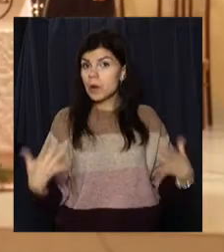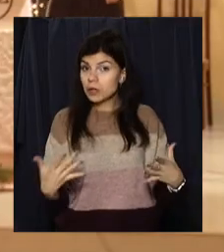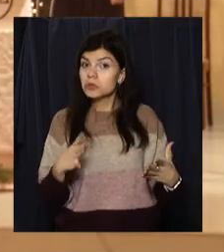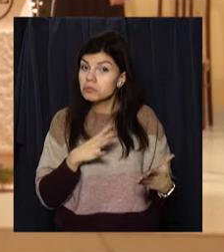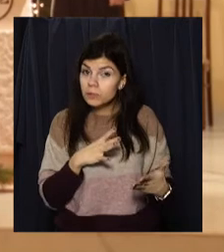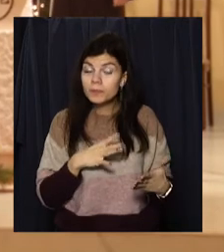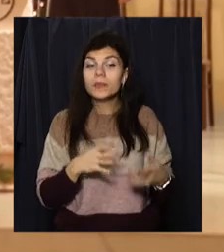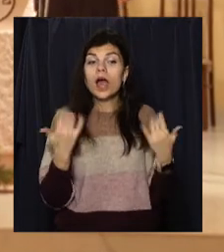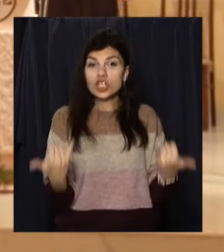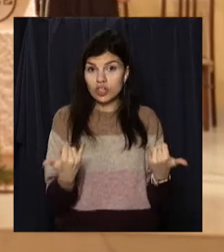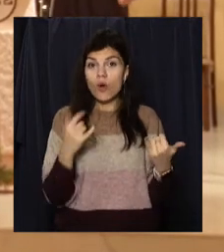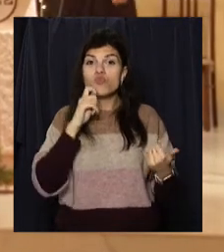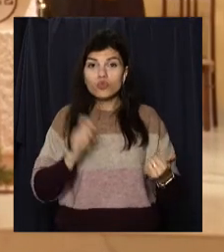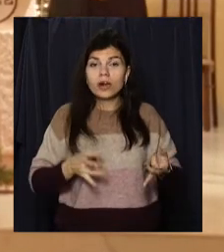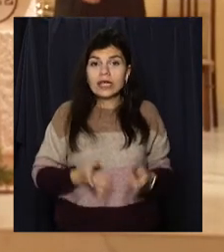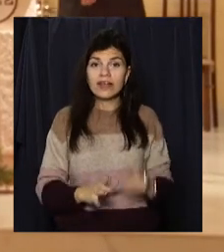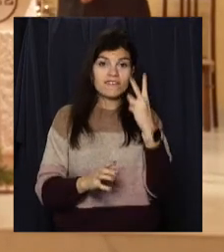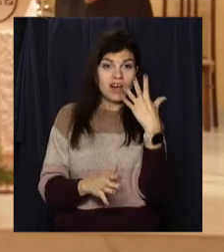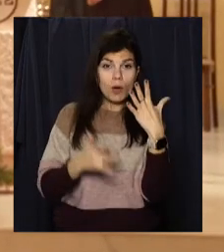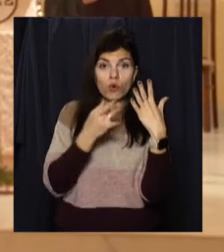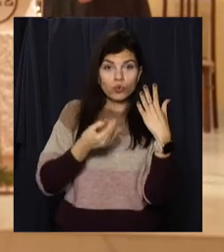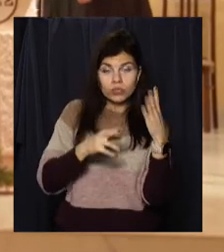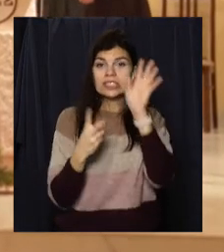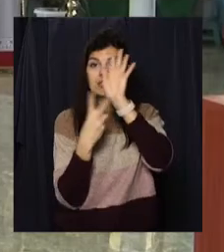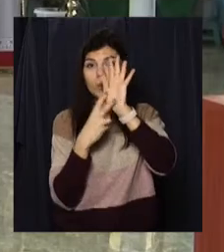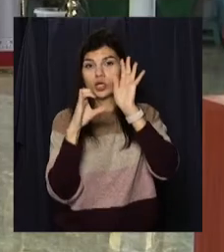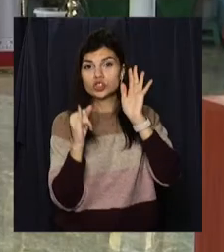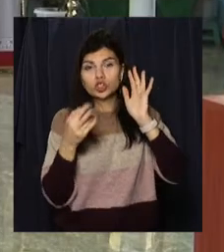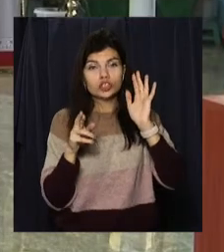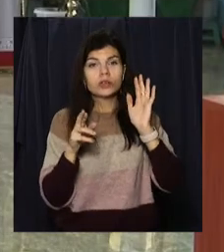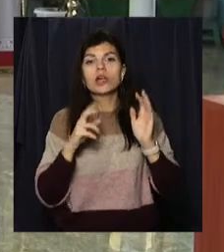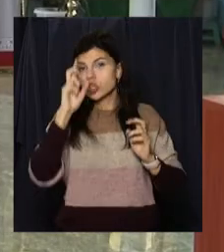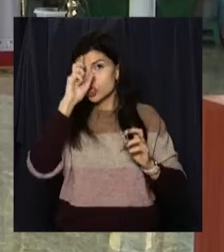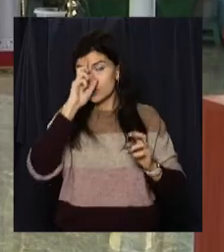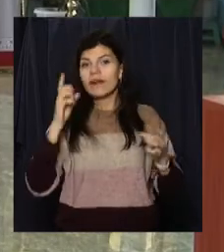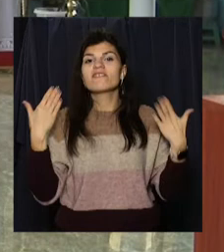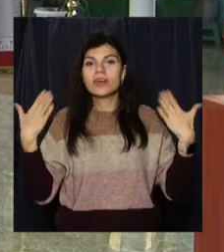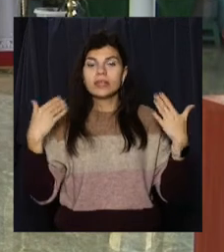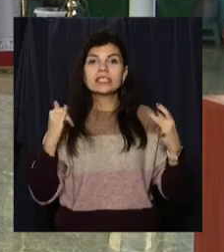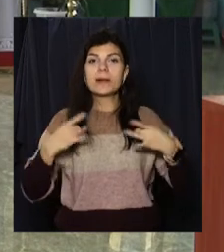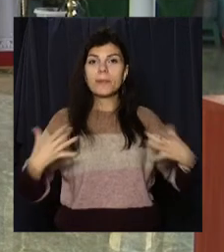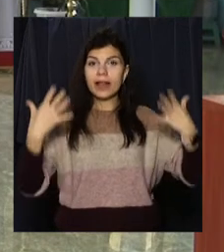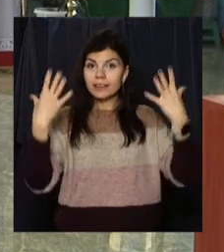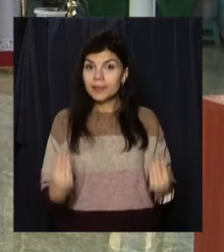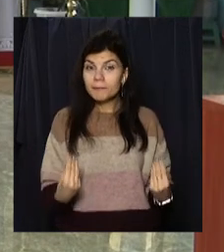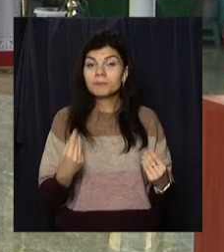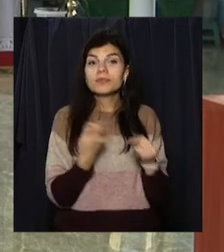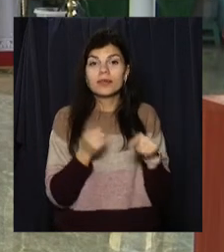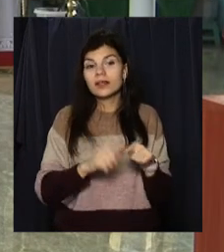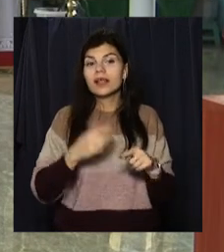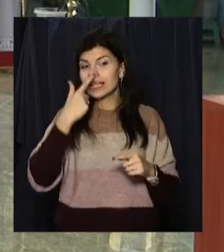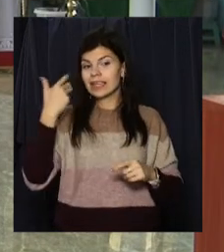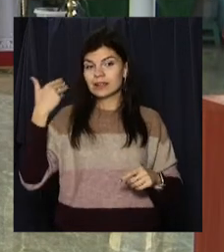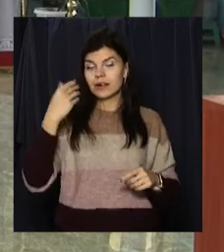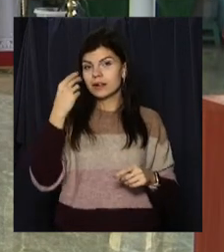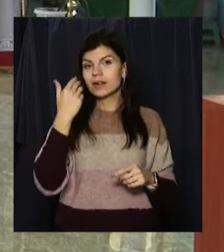Наразі в Україні два Різдва – 25 грудня та 7 січня – державні вихідні та святкові дні. Нещодавно глава Православної